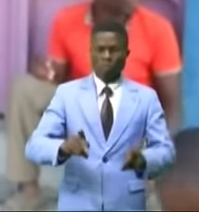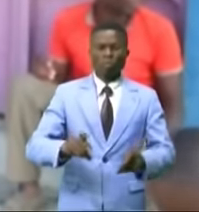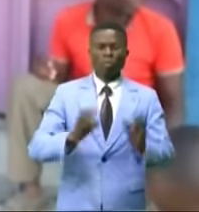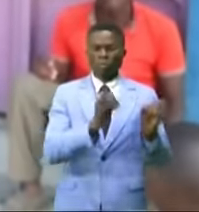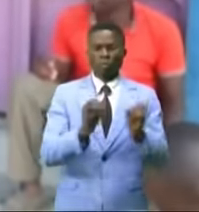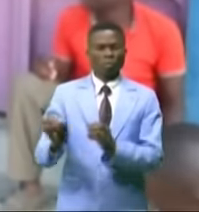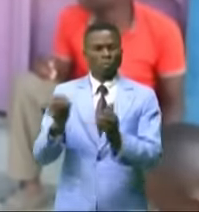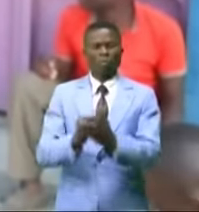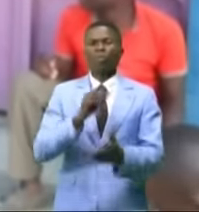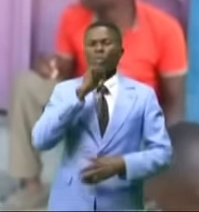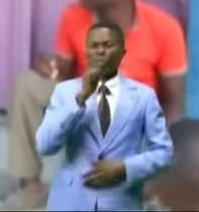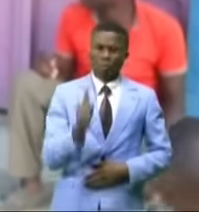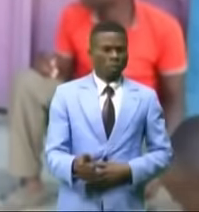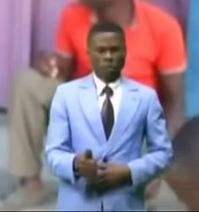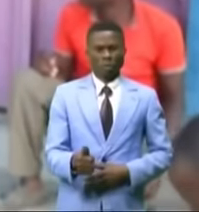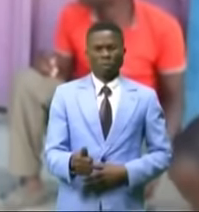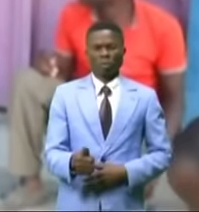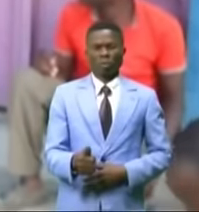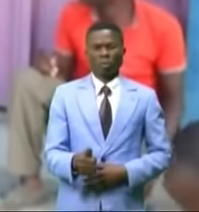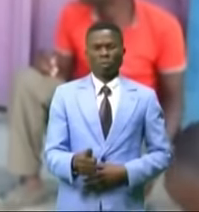réorganiser.